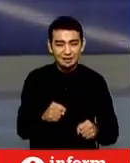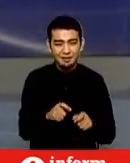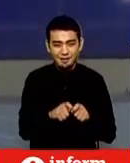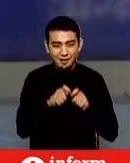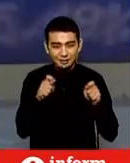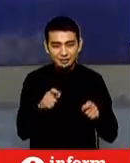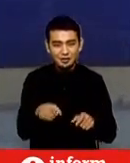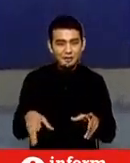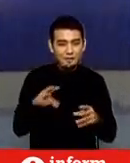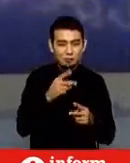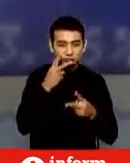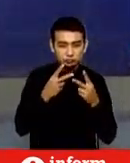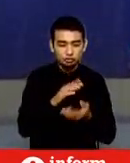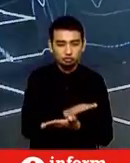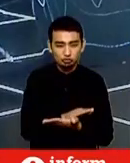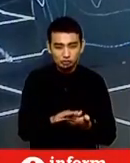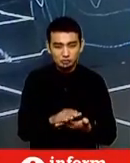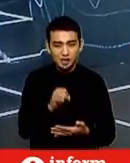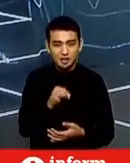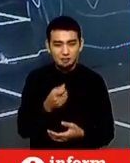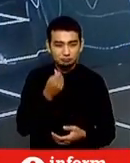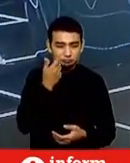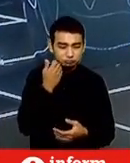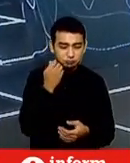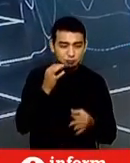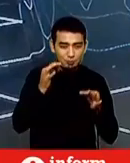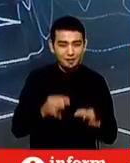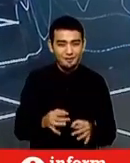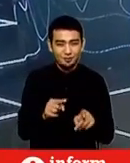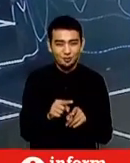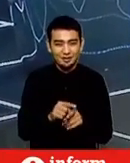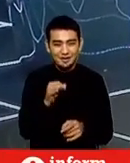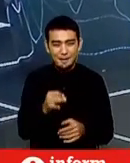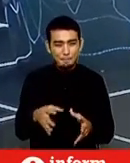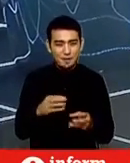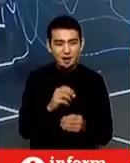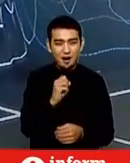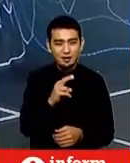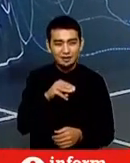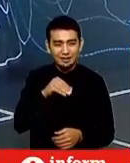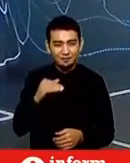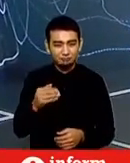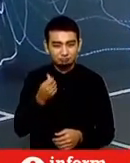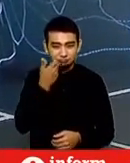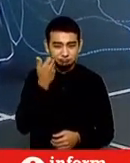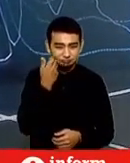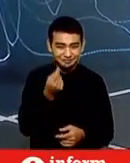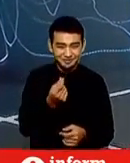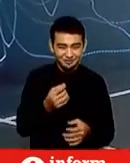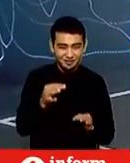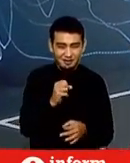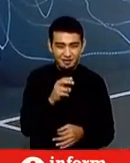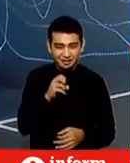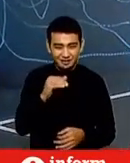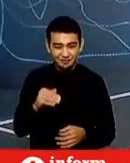барлығын мөлдір болуы, таза болуы, бүкіл келіп жатқан активтердің жайғына бір қолдан бір қолға өтті емес, ол кәдімгідей